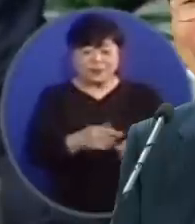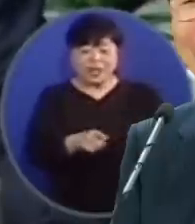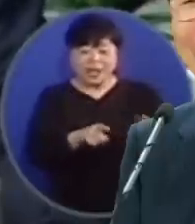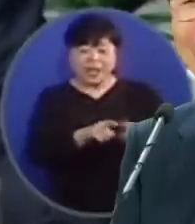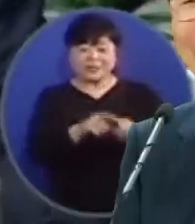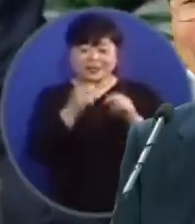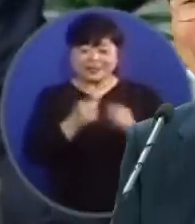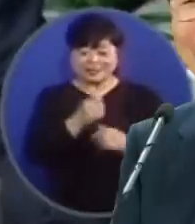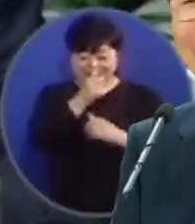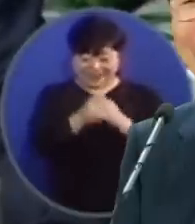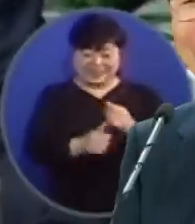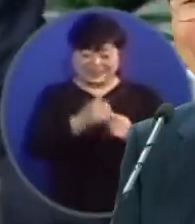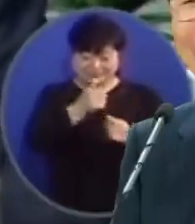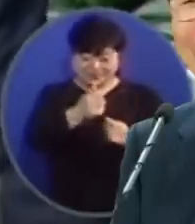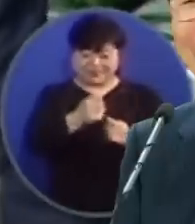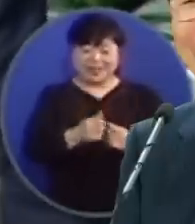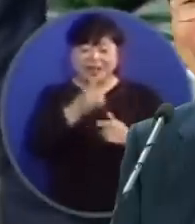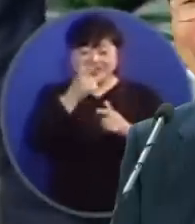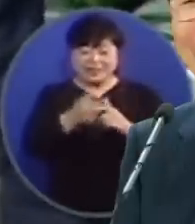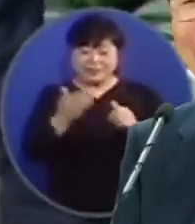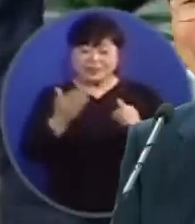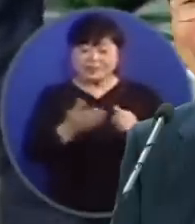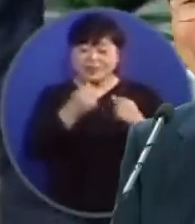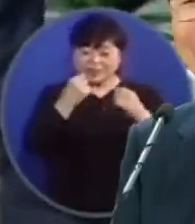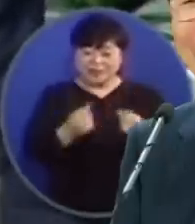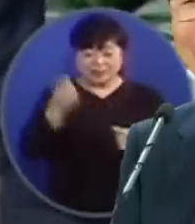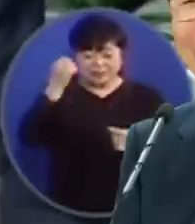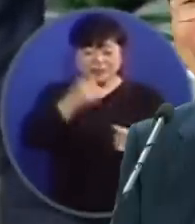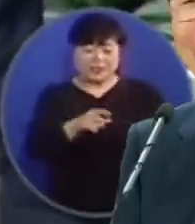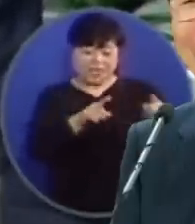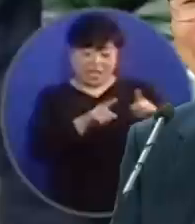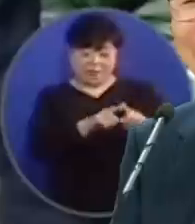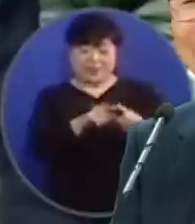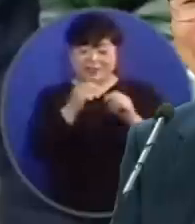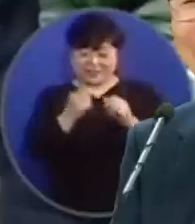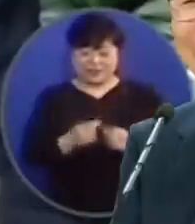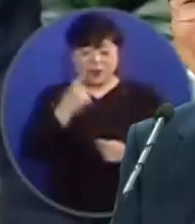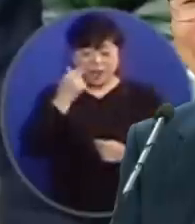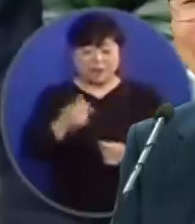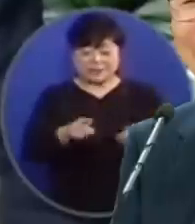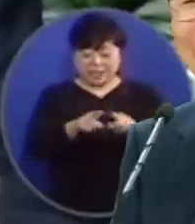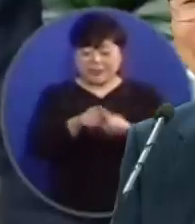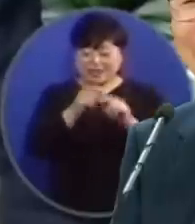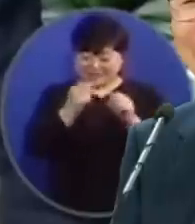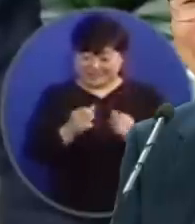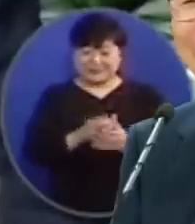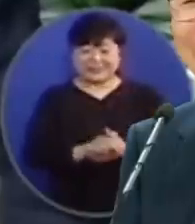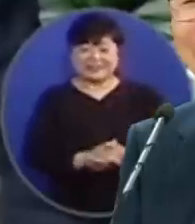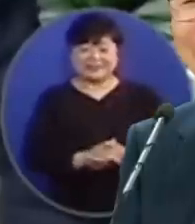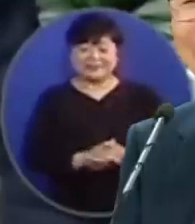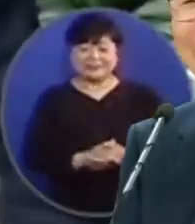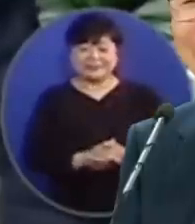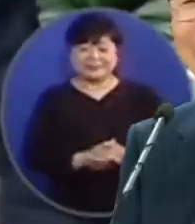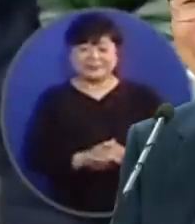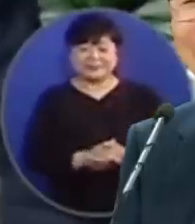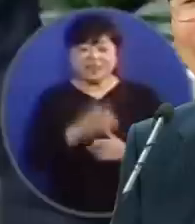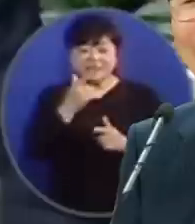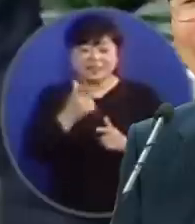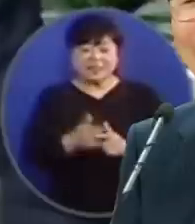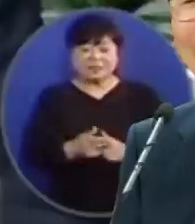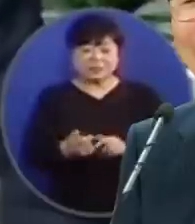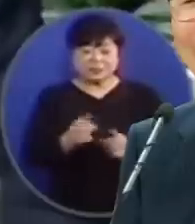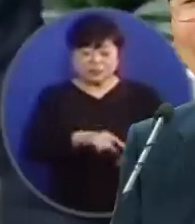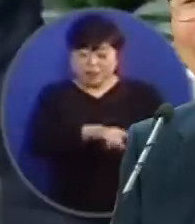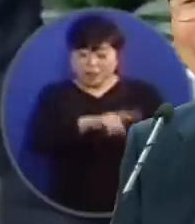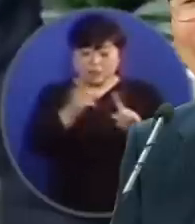같이 계신 하나님인 것입니다. 예수님이 계시니 성령이 함께 계시고 아버지가 같이 계신 것입니다. 예수님은